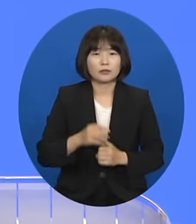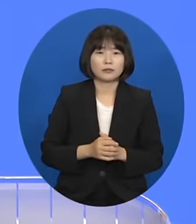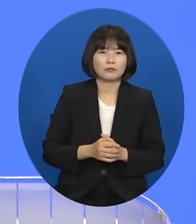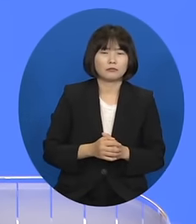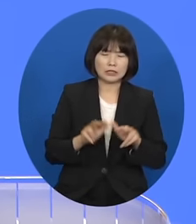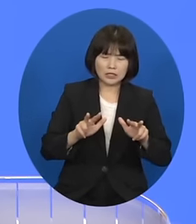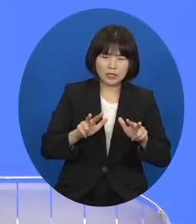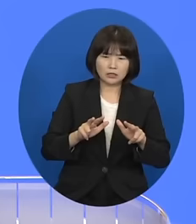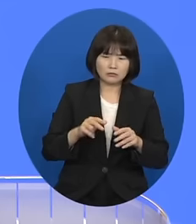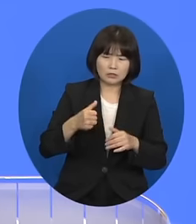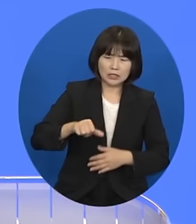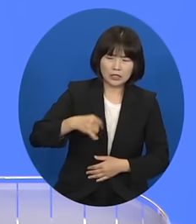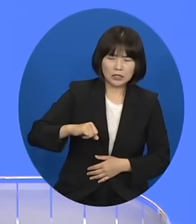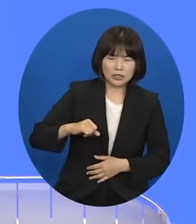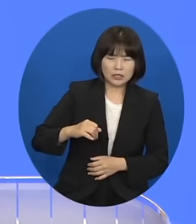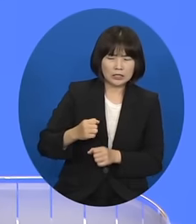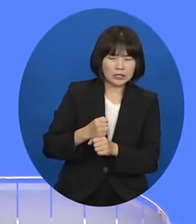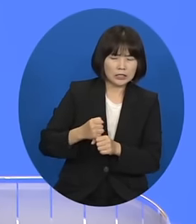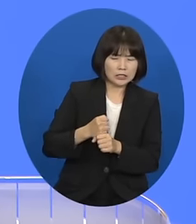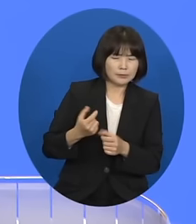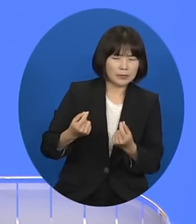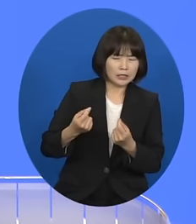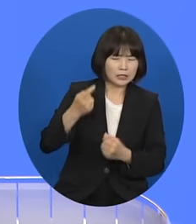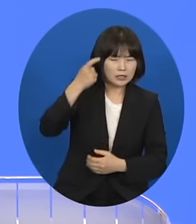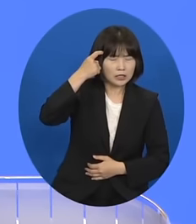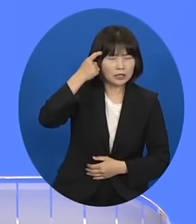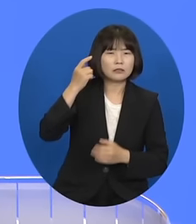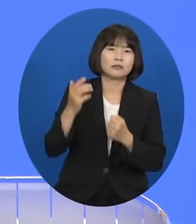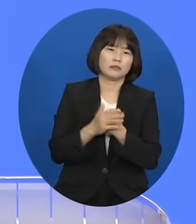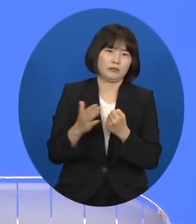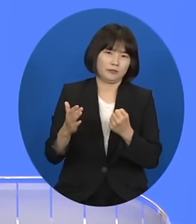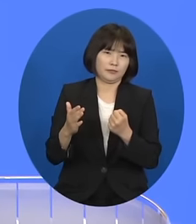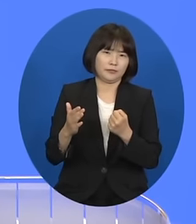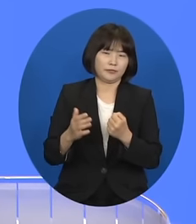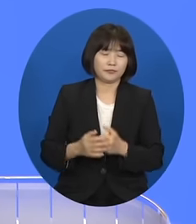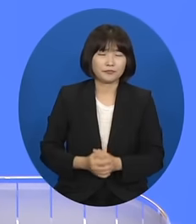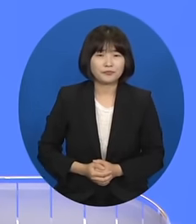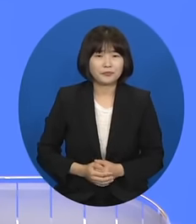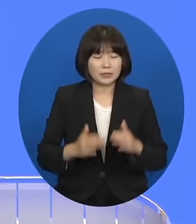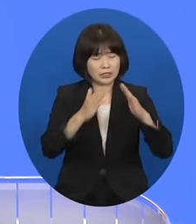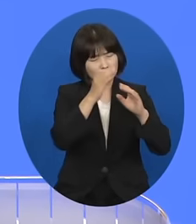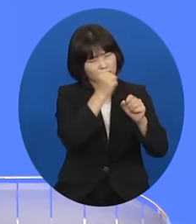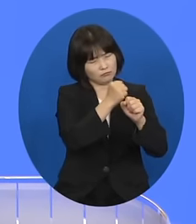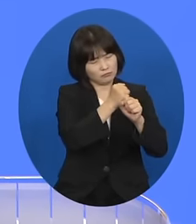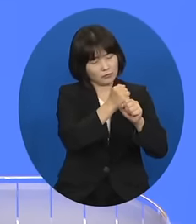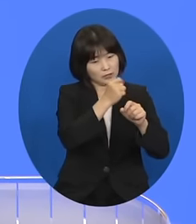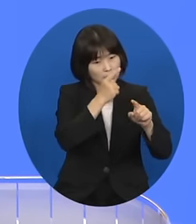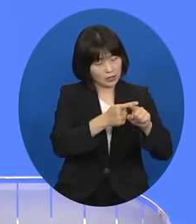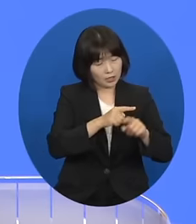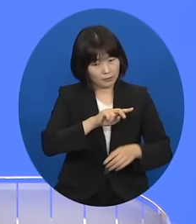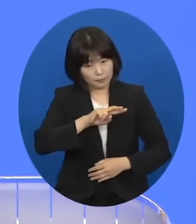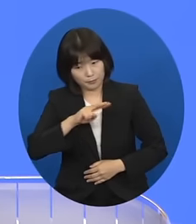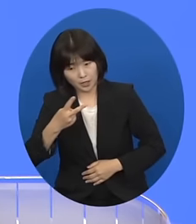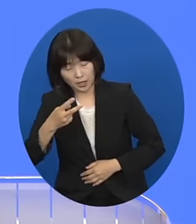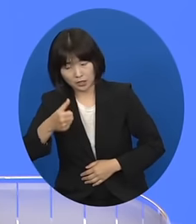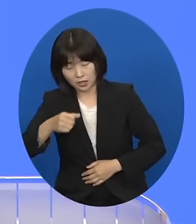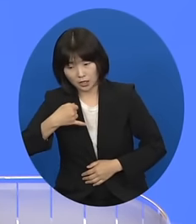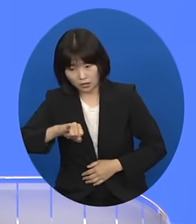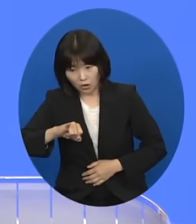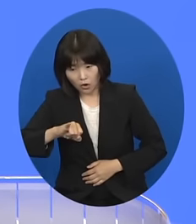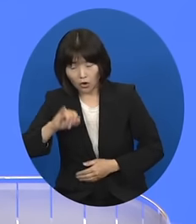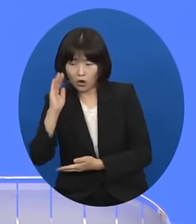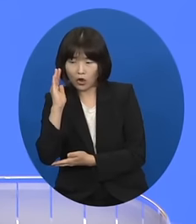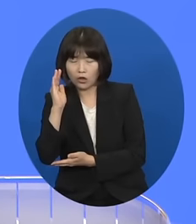여기고 부담스러워하는 시대에 우리는 살고 있기 때문에 그렇습니다. 집 짓는 얘기하다가 자녀 얘기하는 것이 문맥이 안 맞는 것 같지만